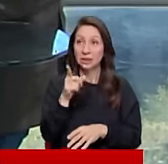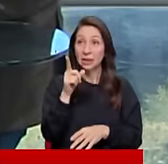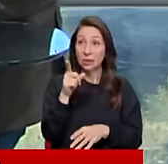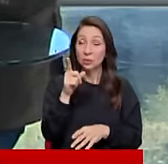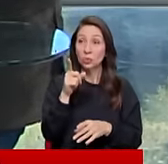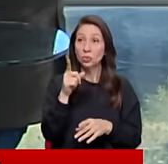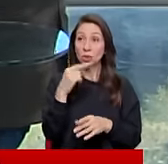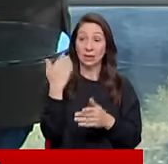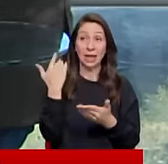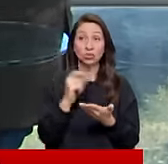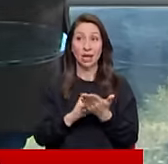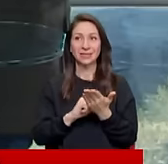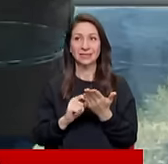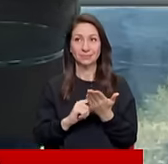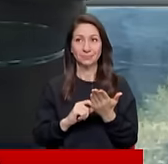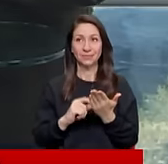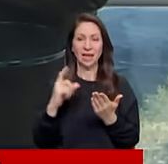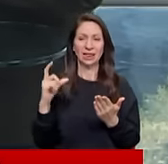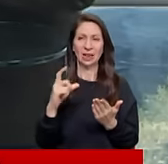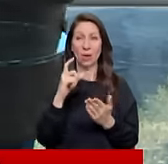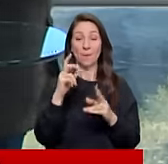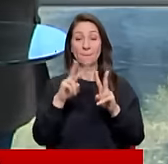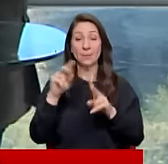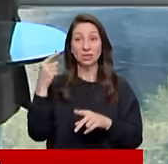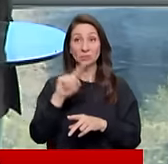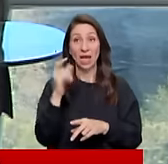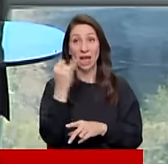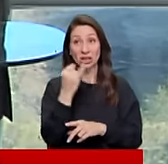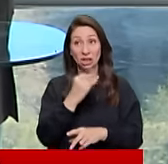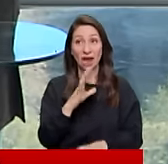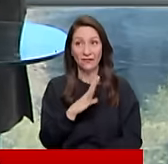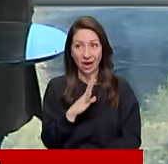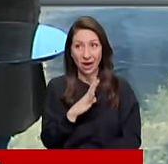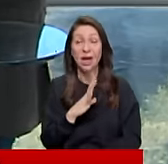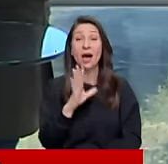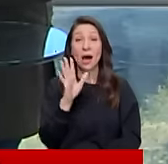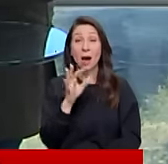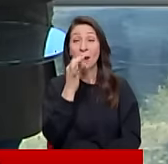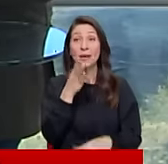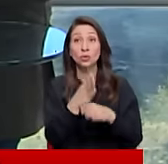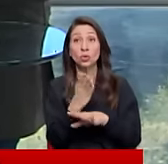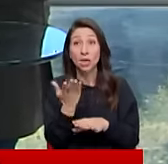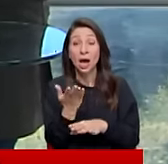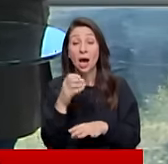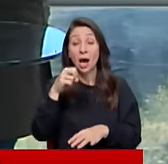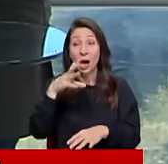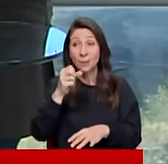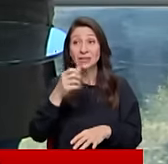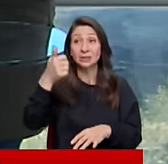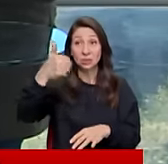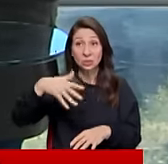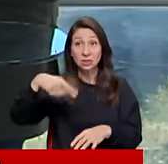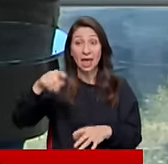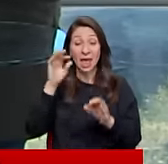köşene taşıdın. Ben bunu daha önce yazdım, diyalog gibi yazdım. Mehmet Şimşek'e yönelik de eleştiriler var. Ya haber doğru da AK Partili